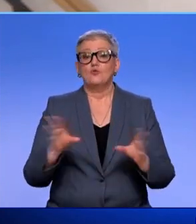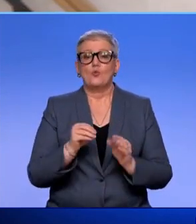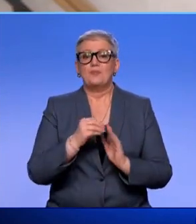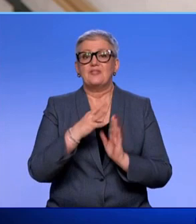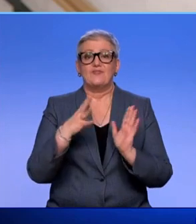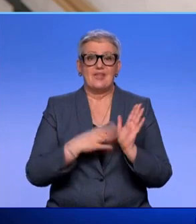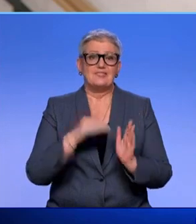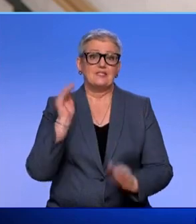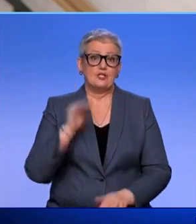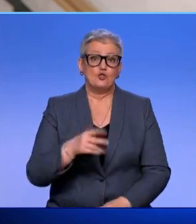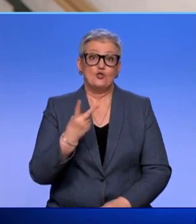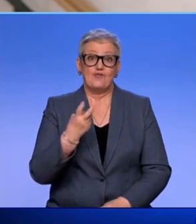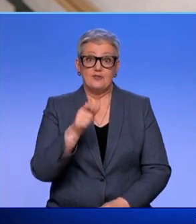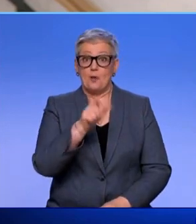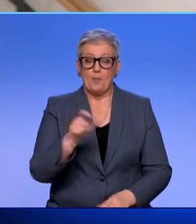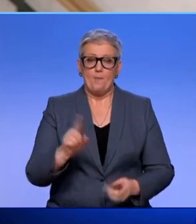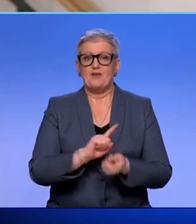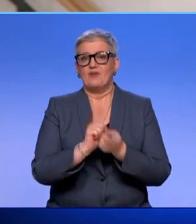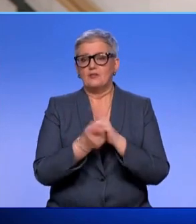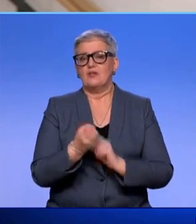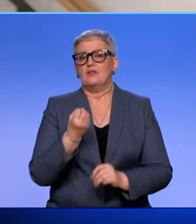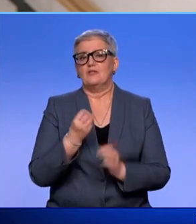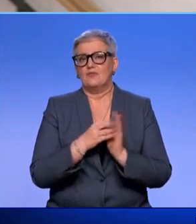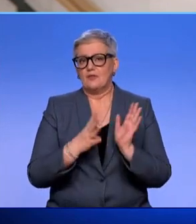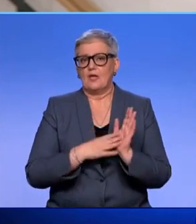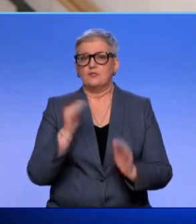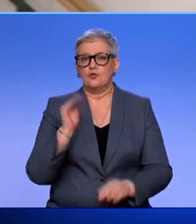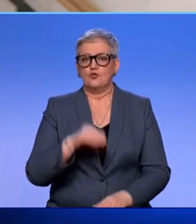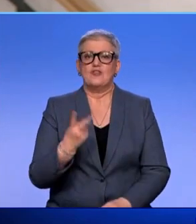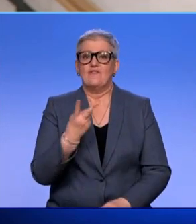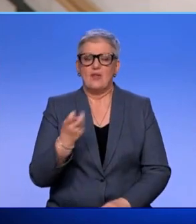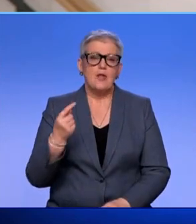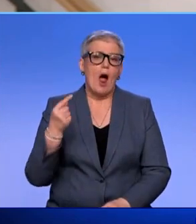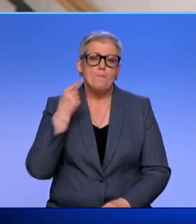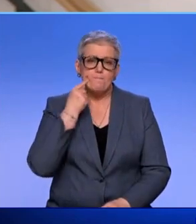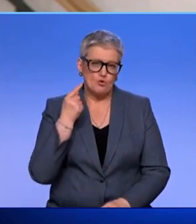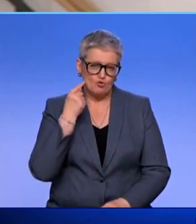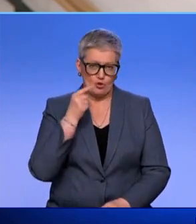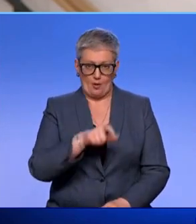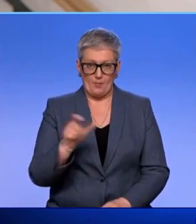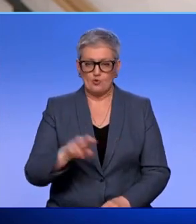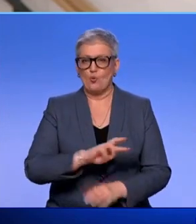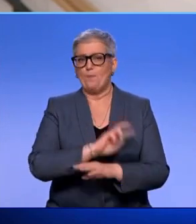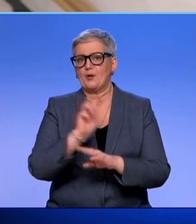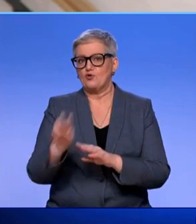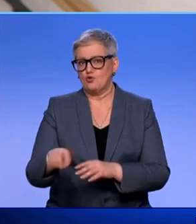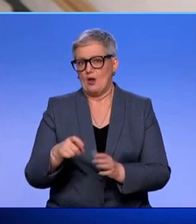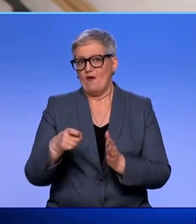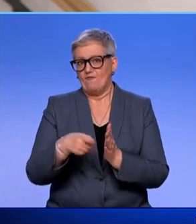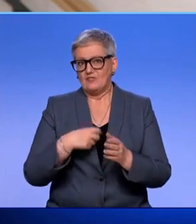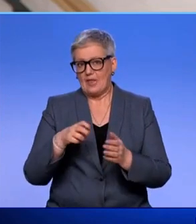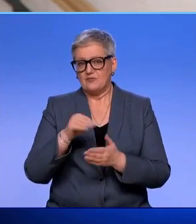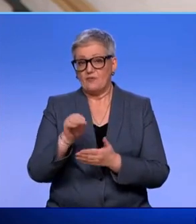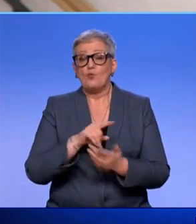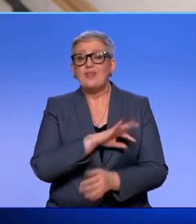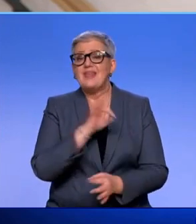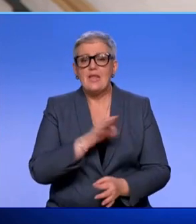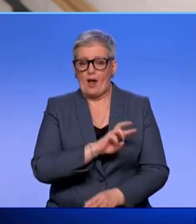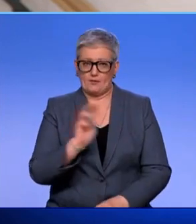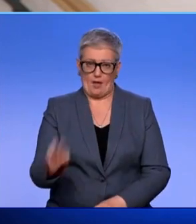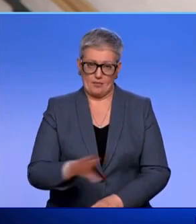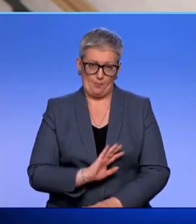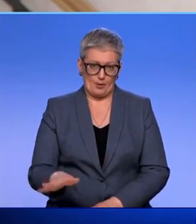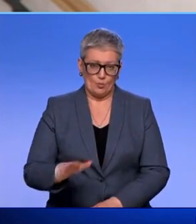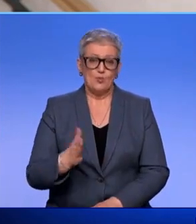19 200 пайщиков превратились в 19 200 обиженных пайщиков, пришли в следствие, написали, но они никогда не придут. Потому